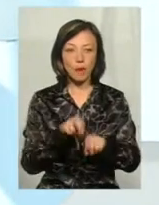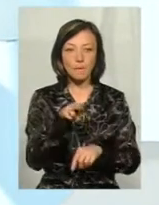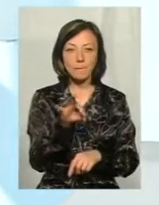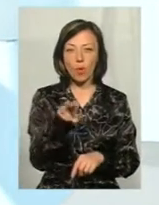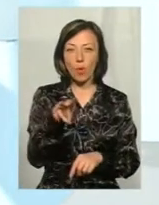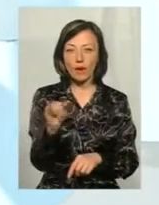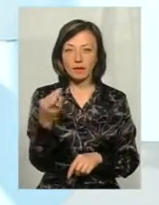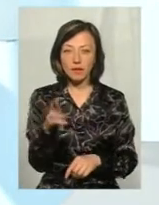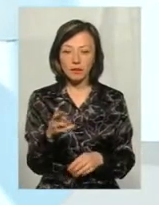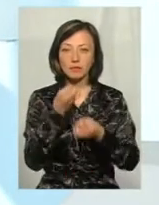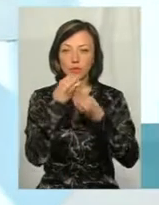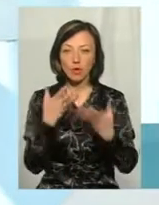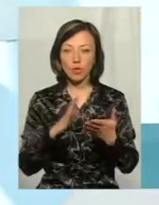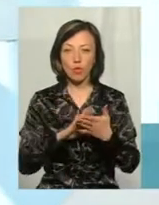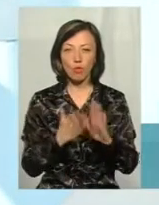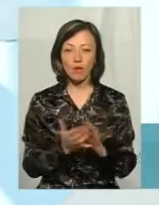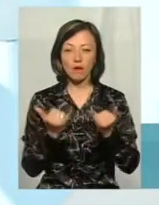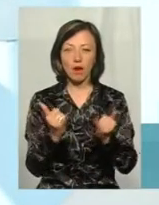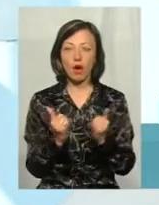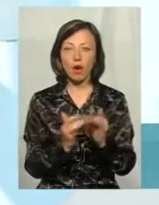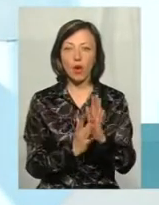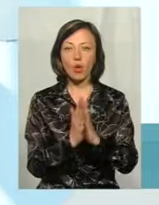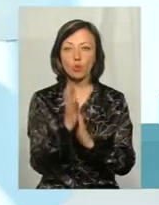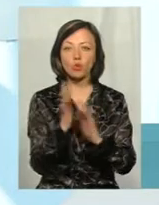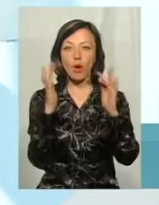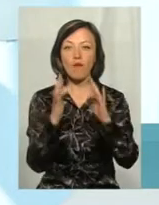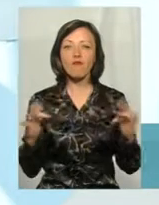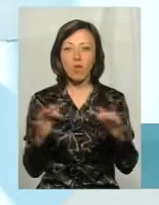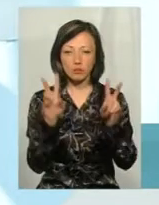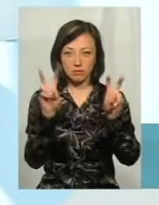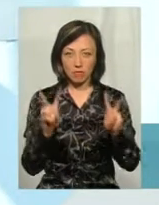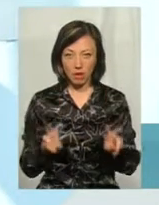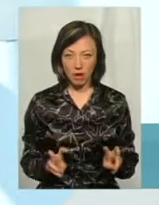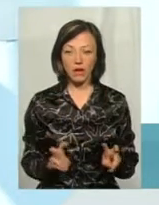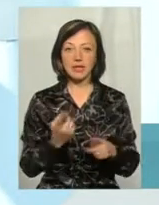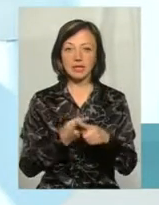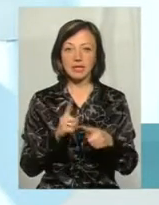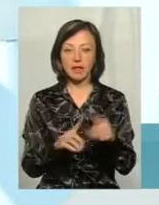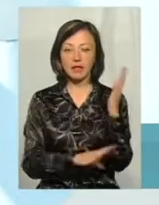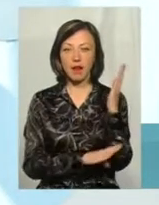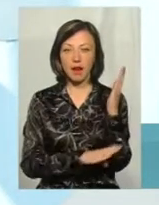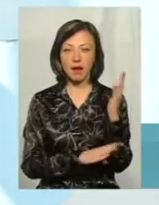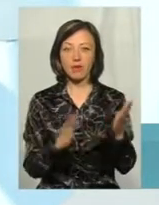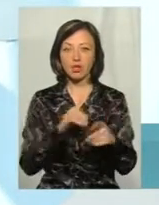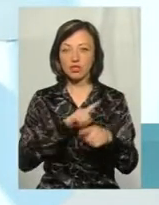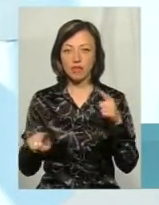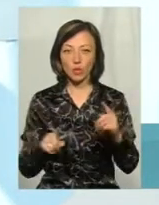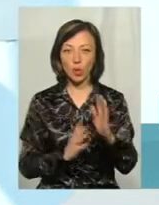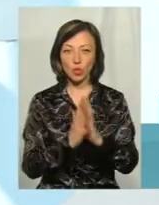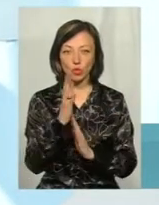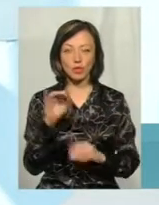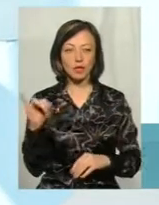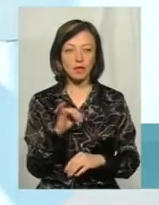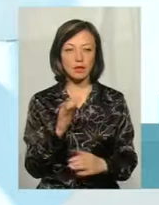в основному сприятливі умови для росту хвойних порід. Хвойні породи – це дерева, які і швидко ростуть,